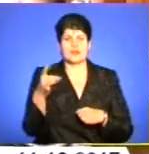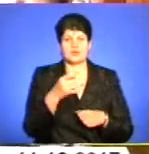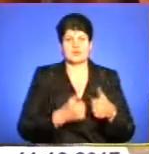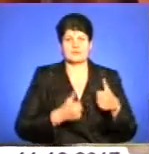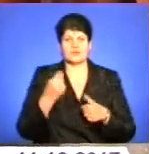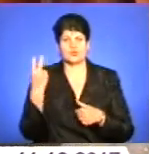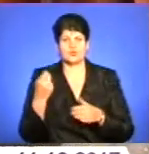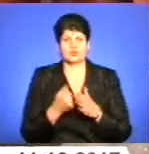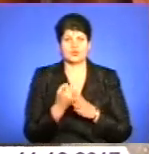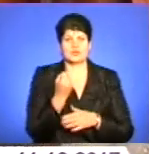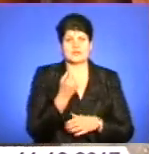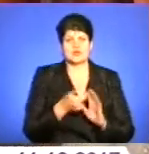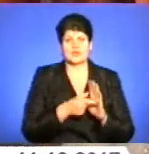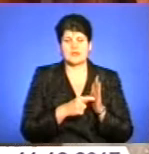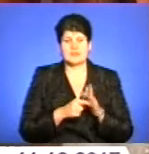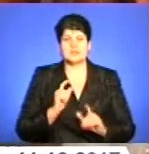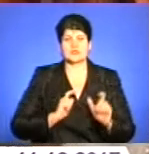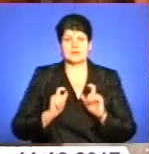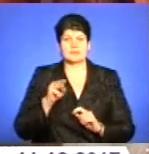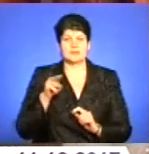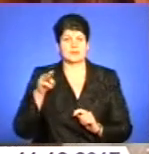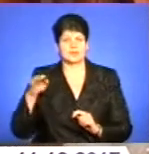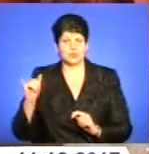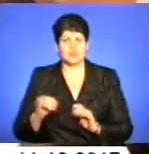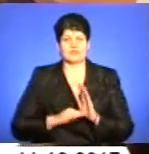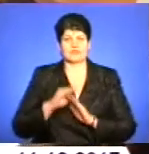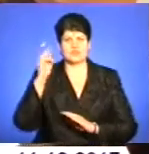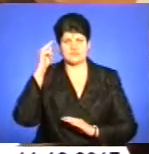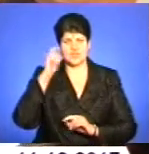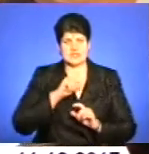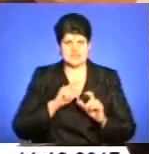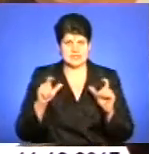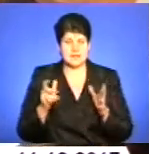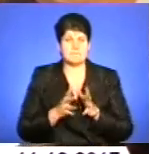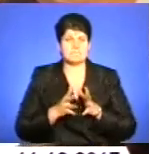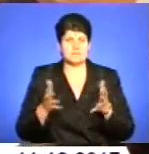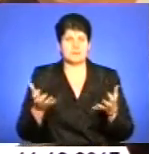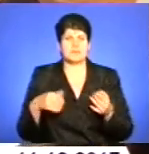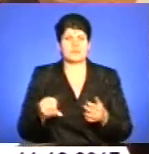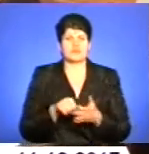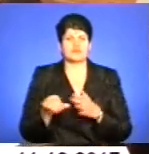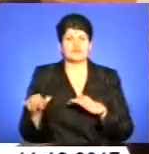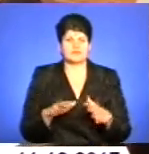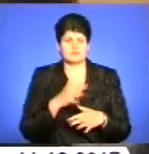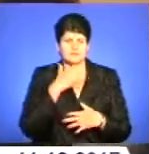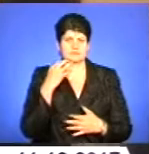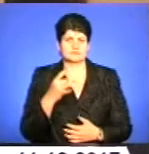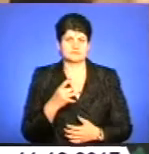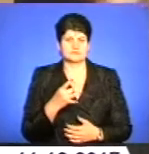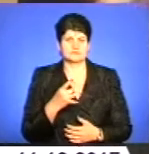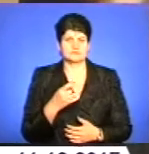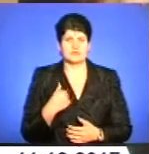2 до 11 класів, а також студенти профтехучилищ і вищих навчальних закладів. Більшість беруть участь у заході не вперше. Я